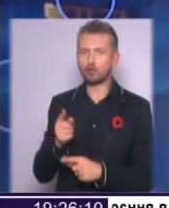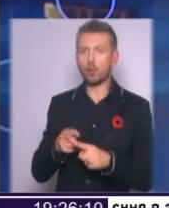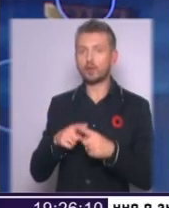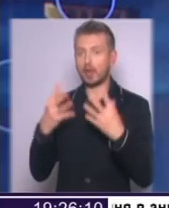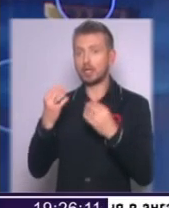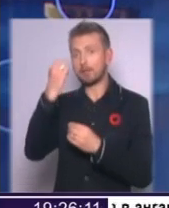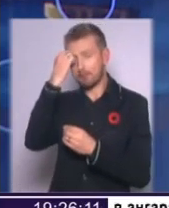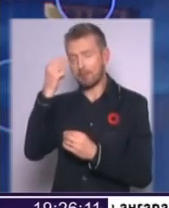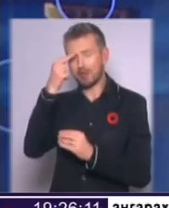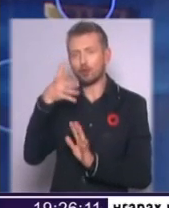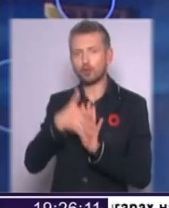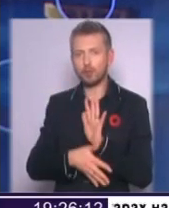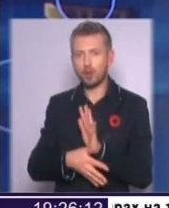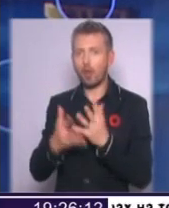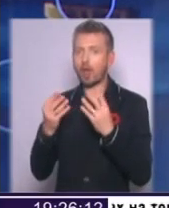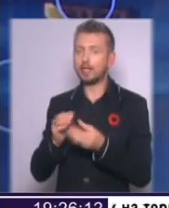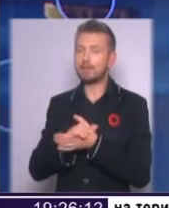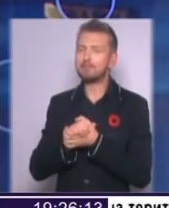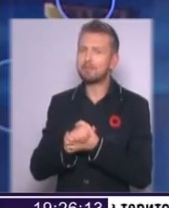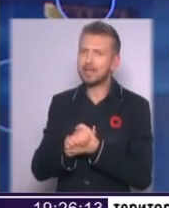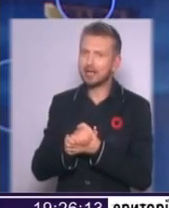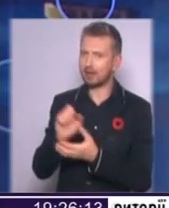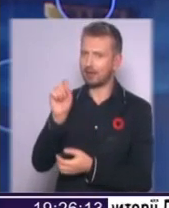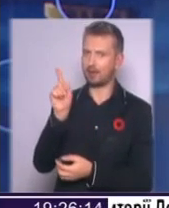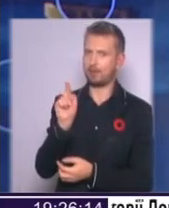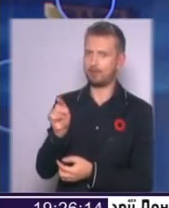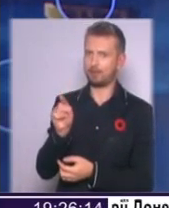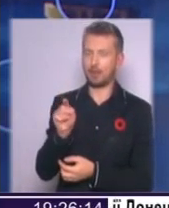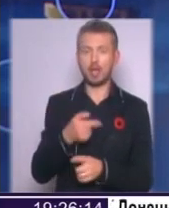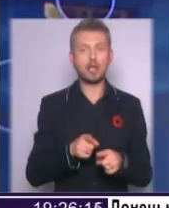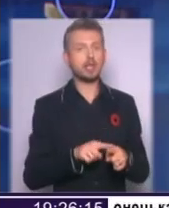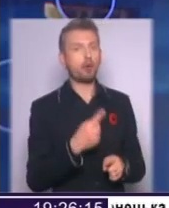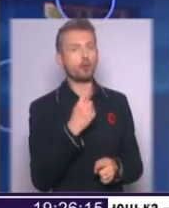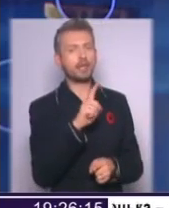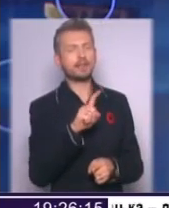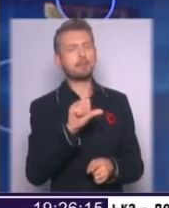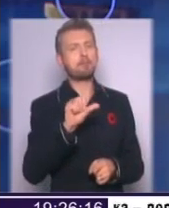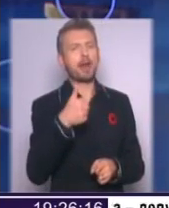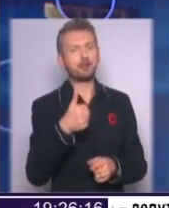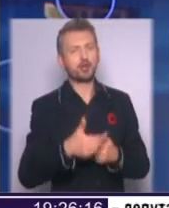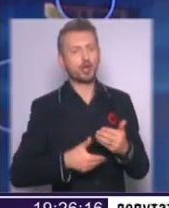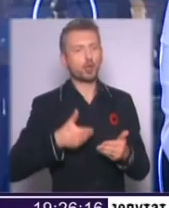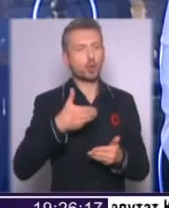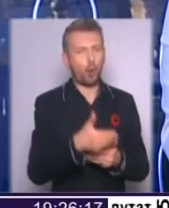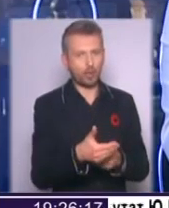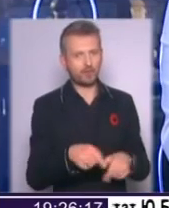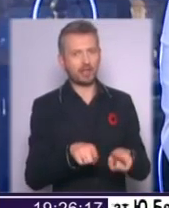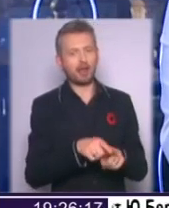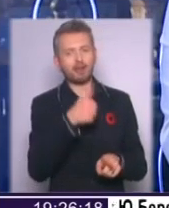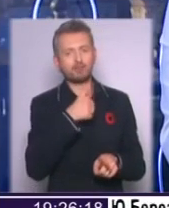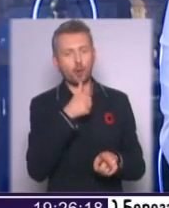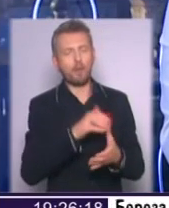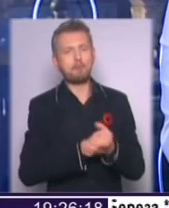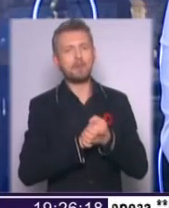пам'яті, зрозуміло, а от День примирення? Примирення, це один з перших кроків. Так. Така спроба примирення,